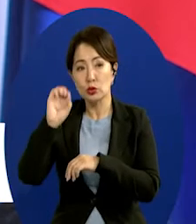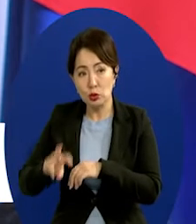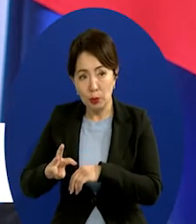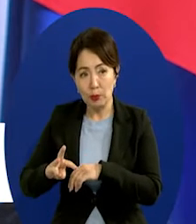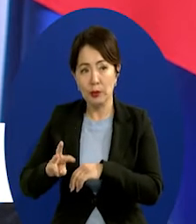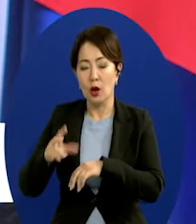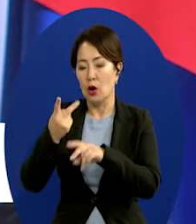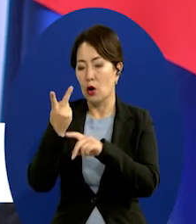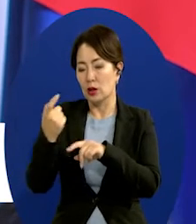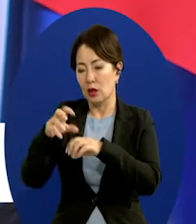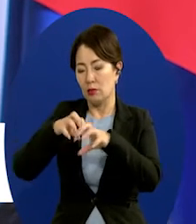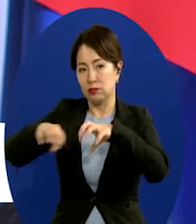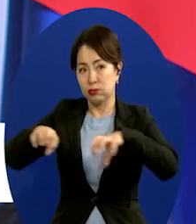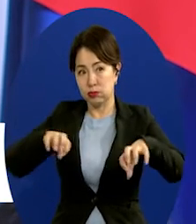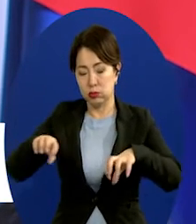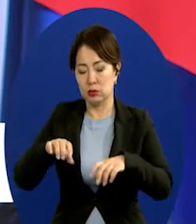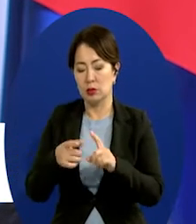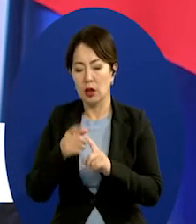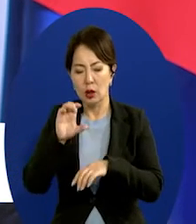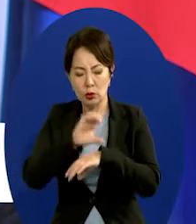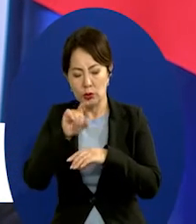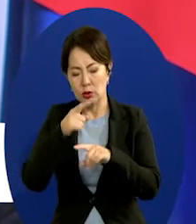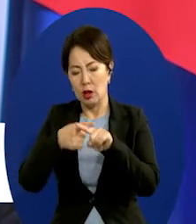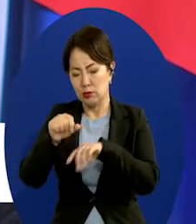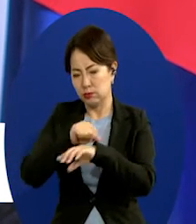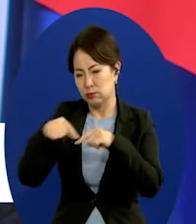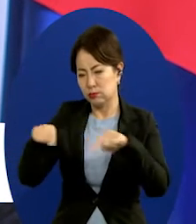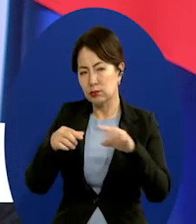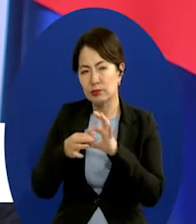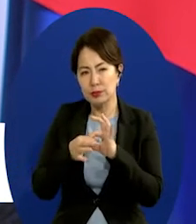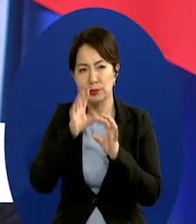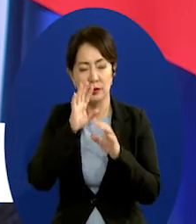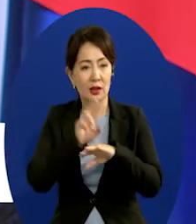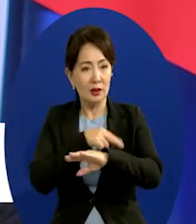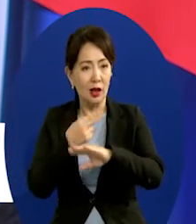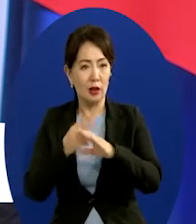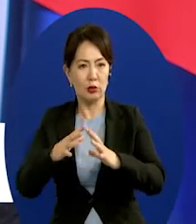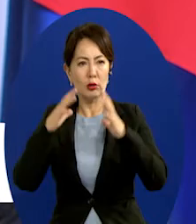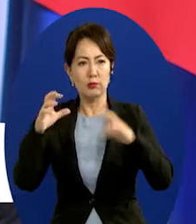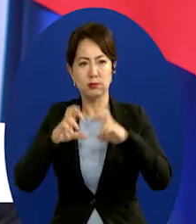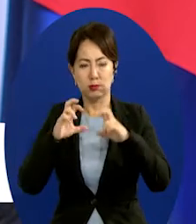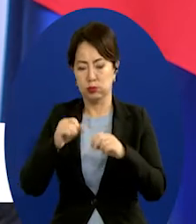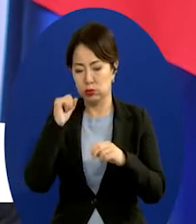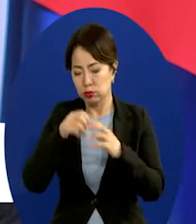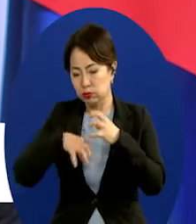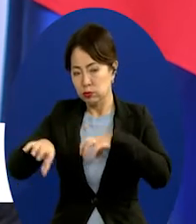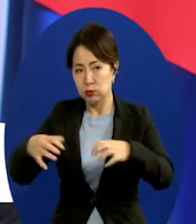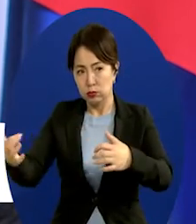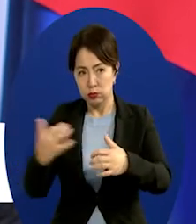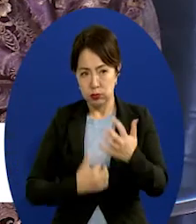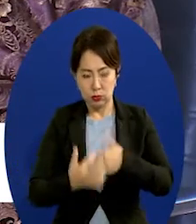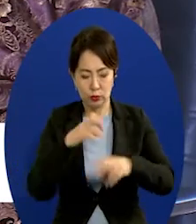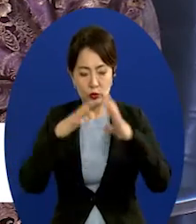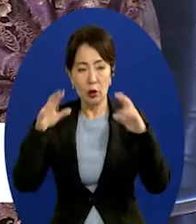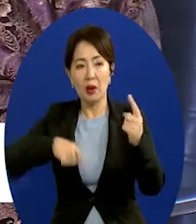байгуулагдах суман данхан шатны боловсруулах аймагуудад дараагийн боловсруулалт. Ингээд дарханд бүрэн боловсруулаад гарах том экспортын үйлдвэр юм